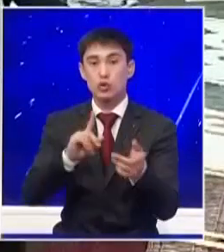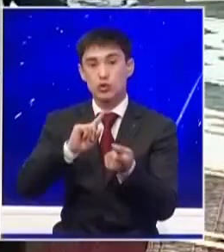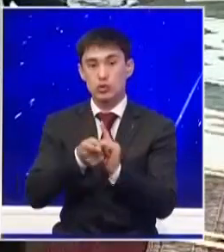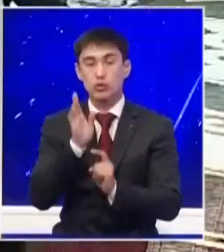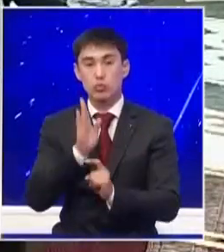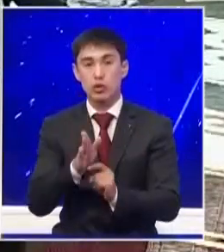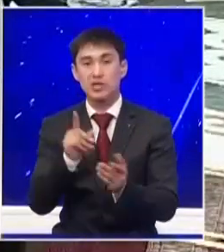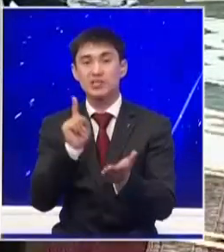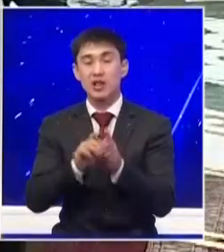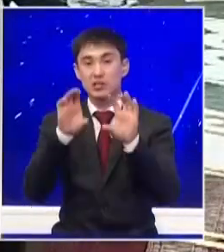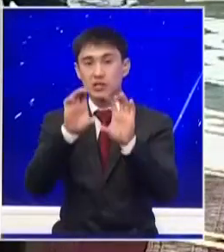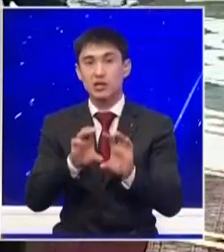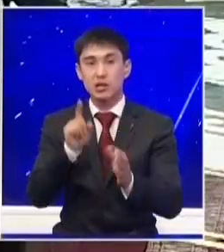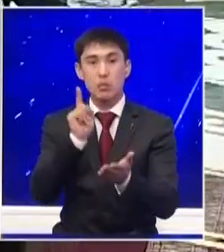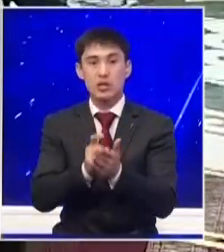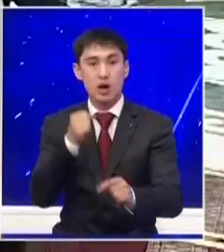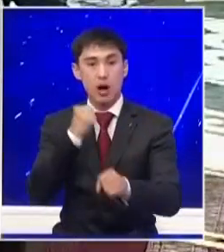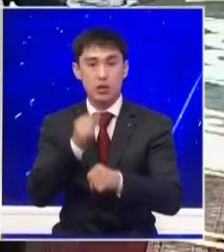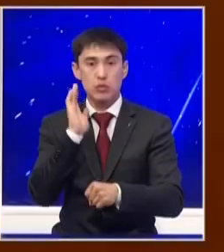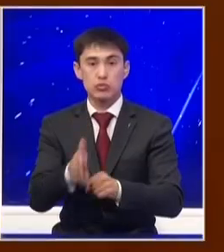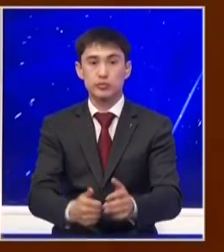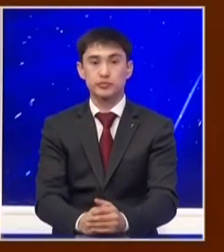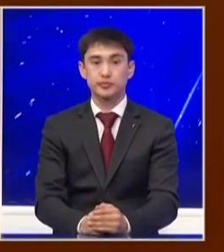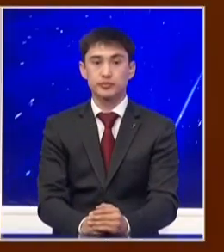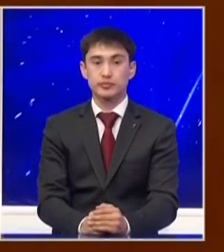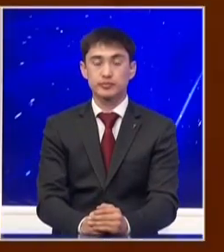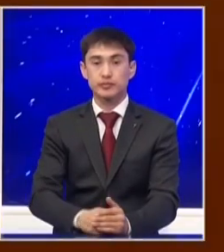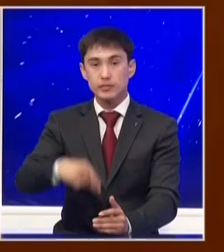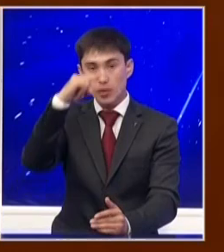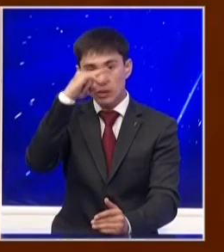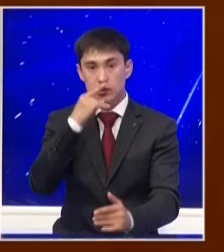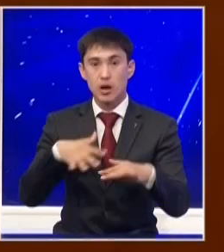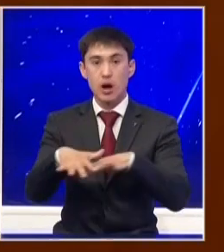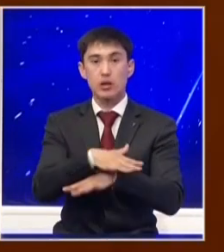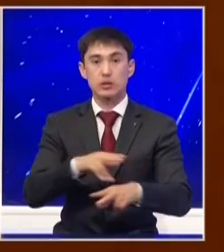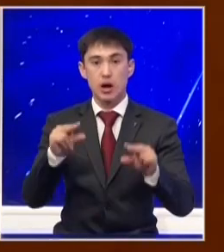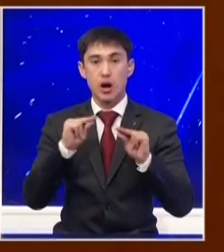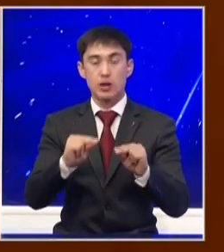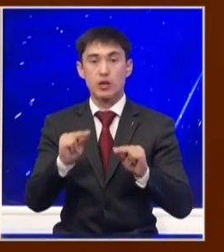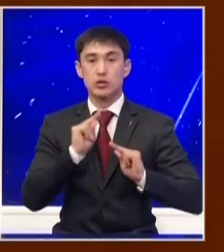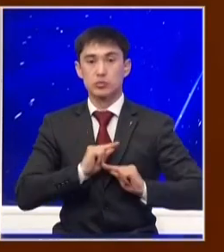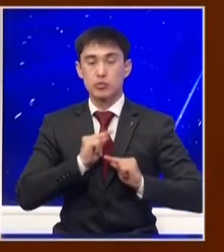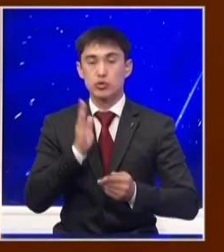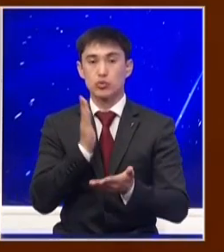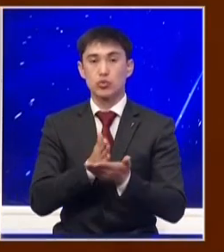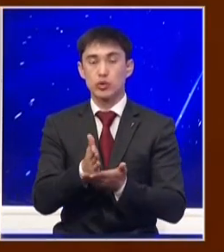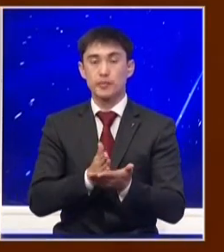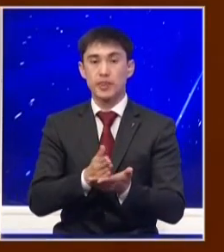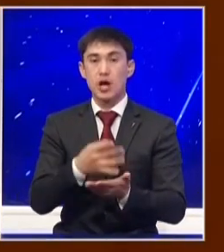болады. Салық заңы мен міндеті қатаңдай түспек. Қазақстан халқына адал қызмет етуге,